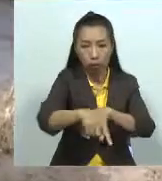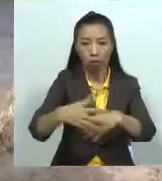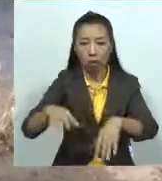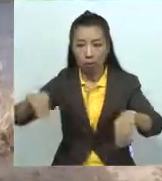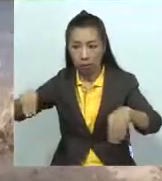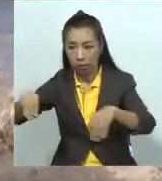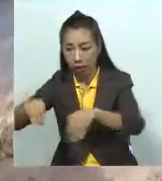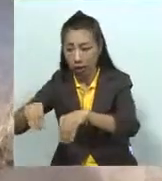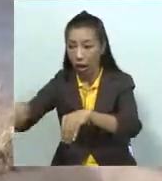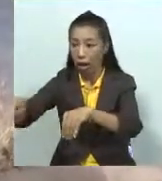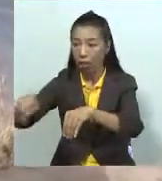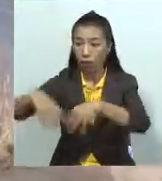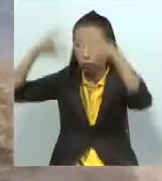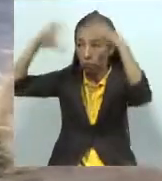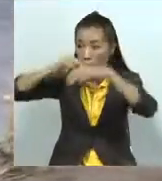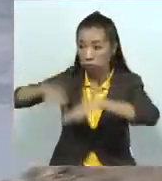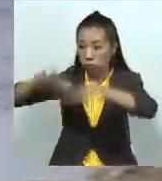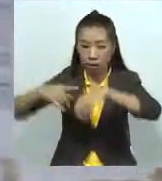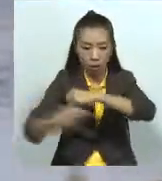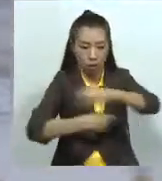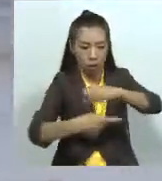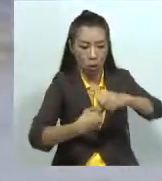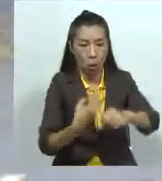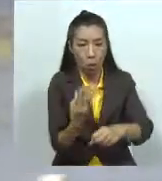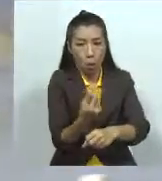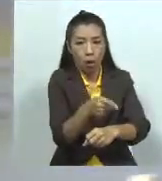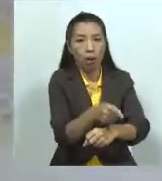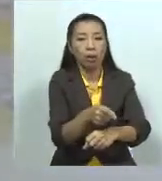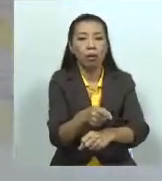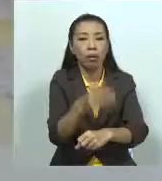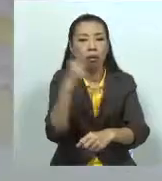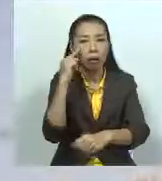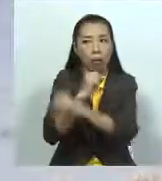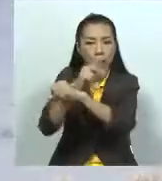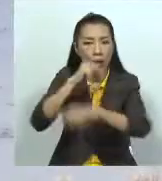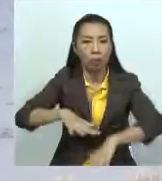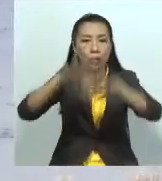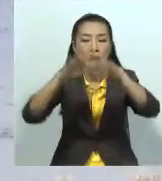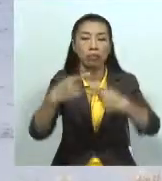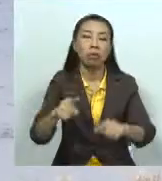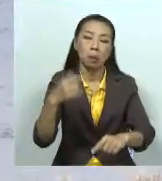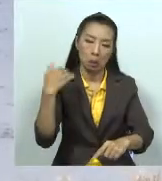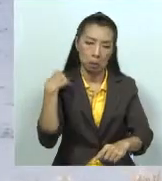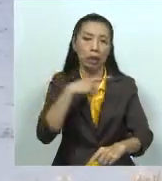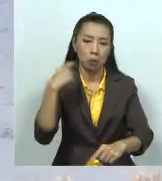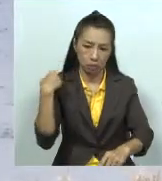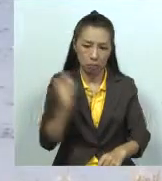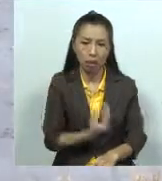ข้าวหนีน้ำผลผลิตที่ได้กำไรบ้างขาดทุนบ้างคละกันไ